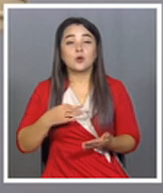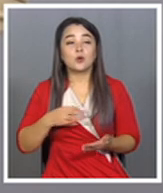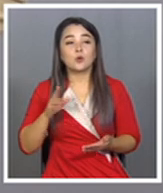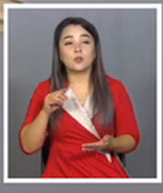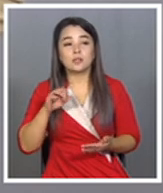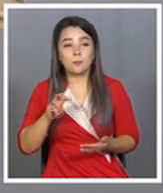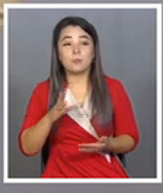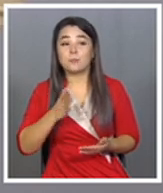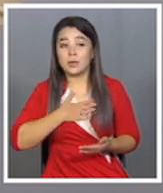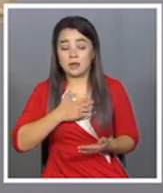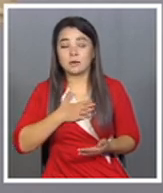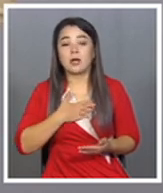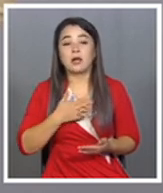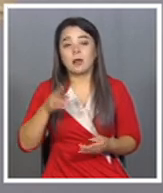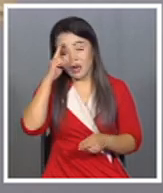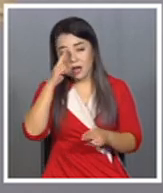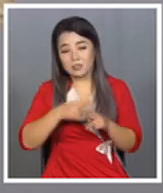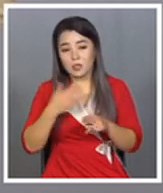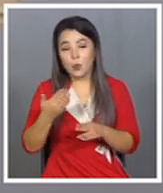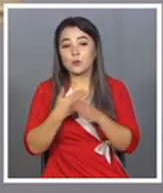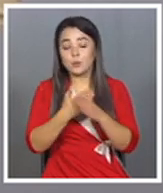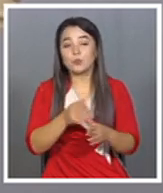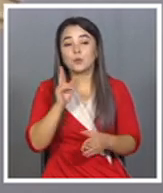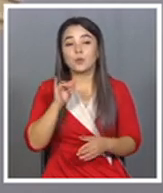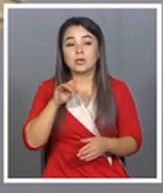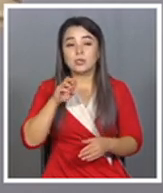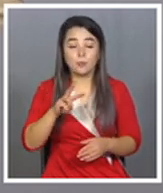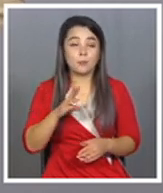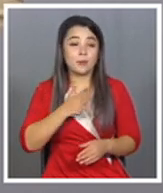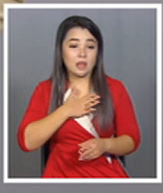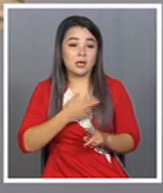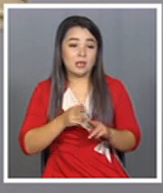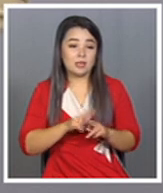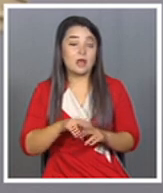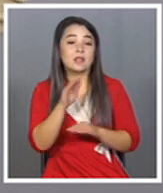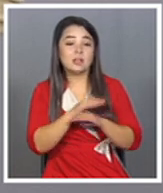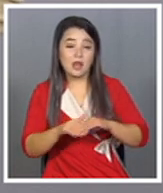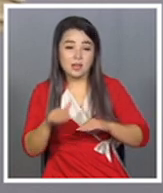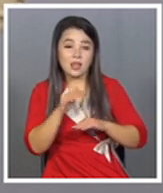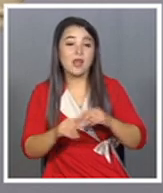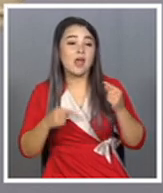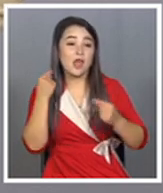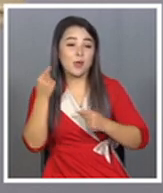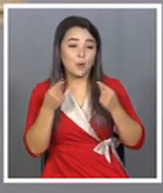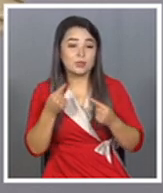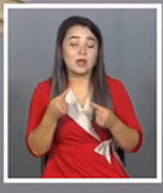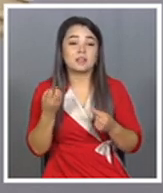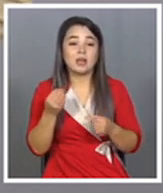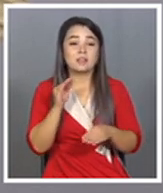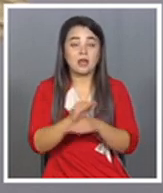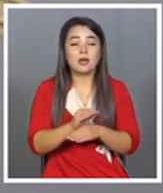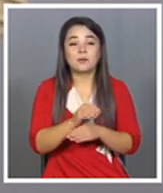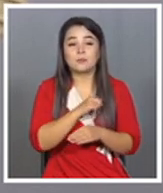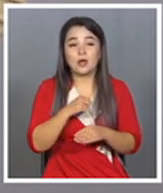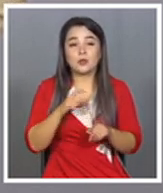ағаңа көмектесе ғой» деген сөйлемдегі «Құлыным менің» деген сөзде еркелету эмоциясы, әрі жағымды